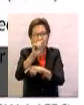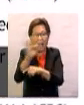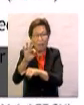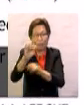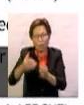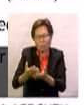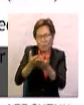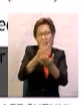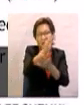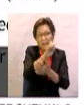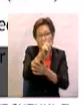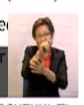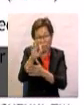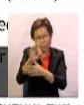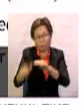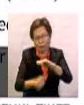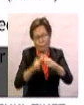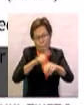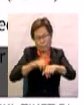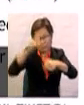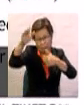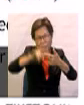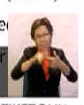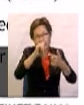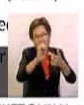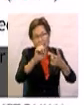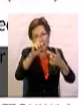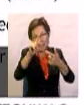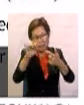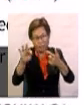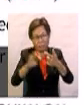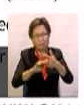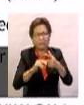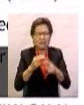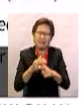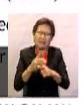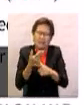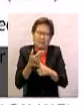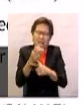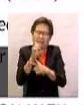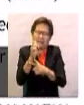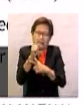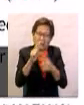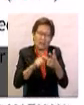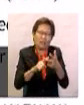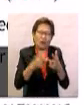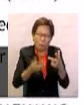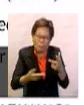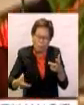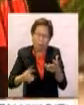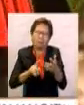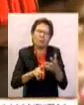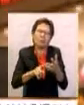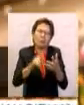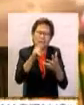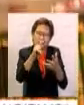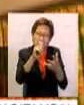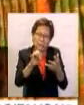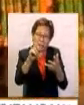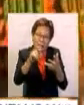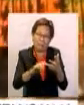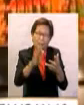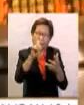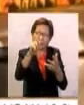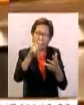ditawarkan seperti ETF berasaskan masa depan, ETF sintetik, ETF komoditi fizikal dan ETF